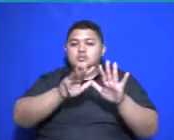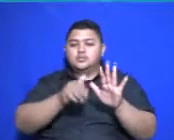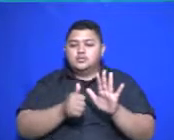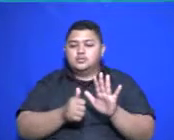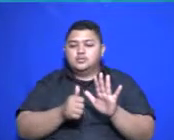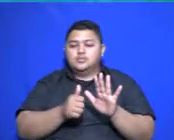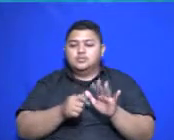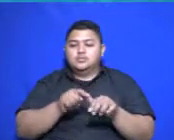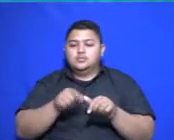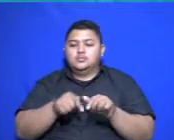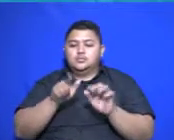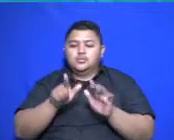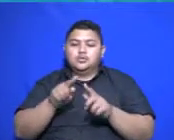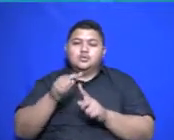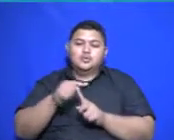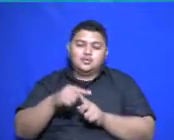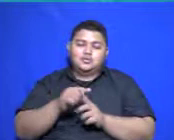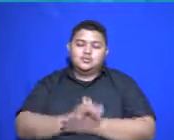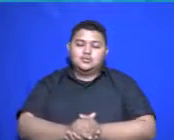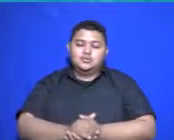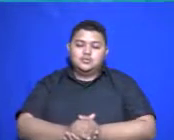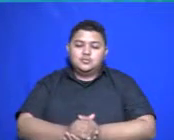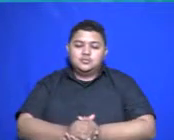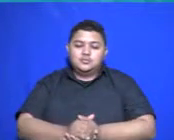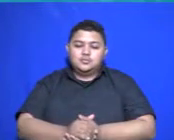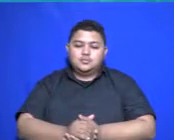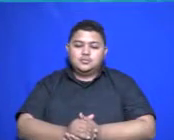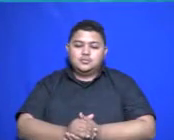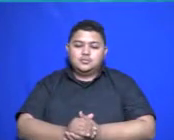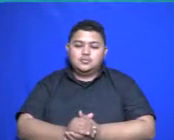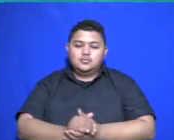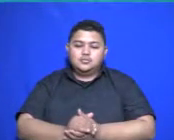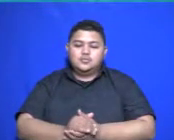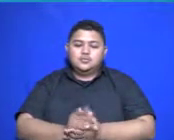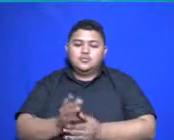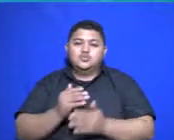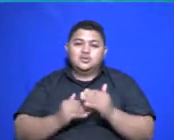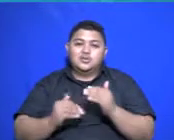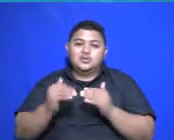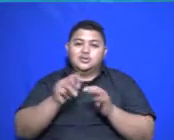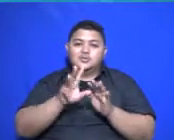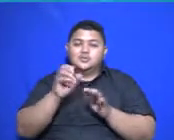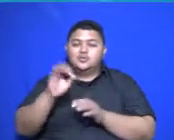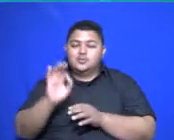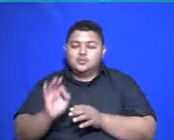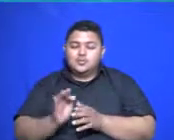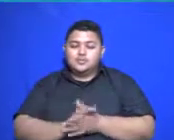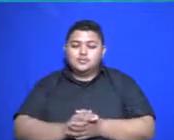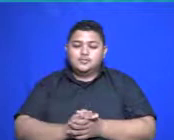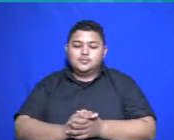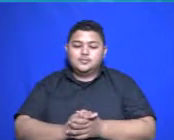96,7 triliun. Jadi sudah di atas 90%.